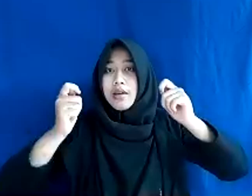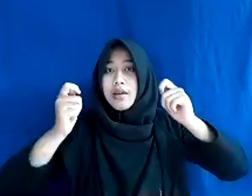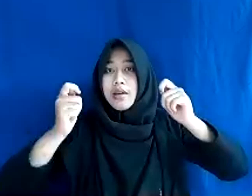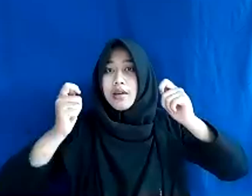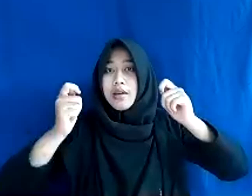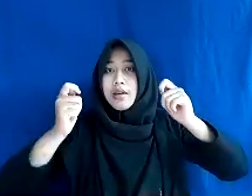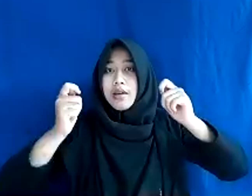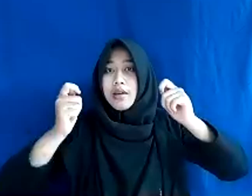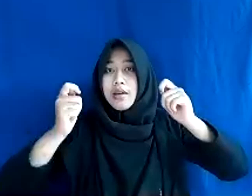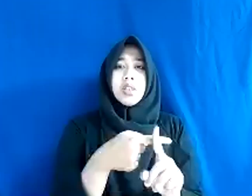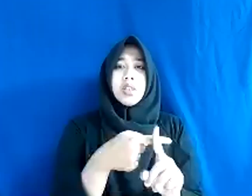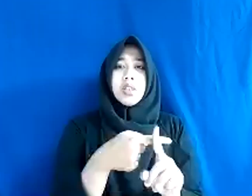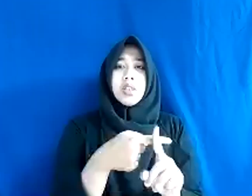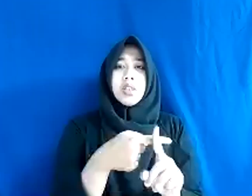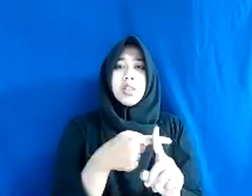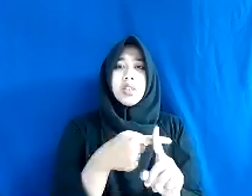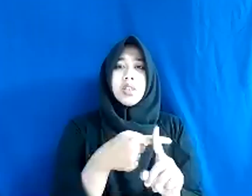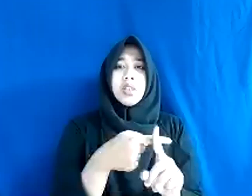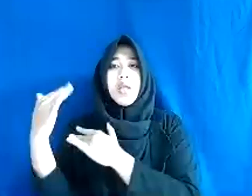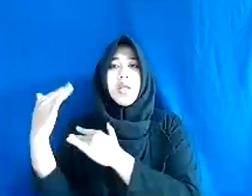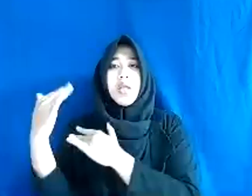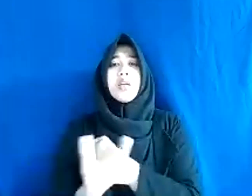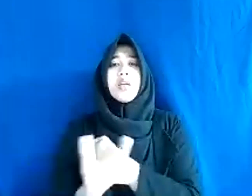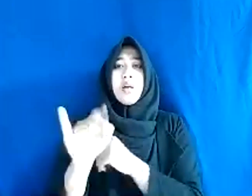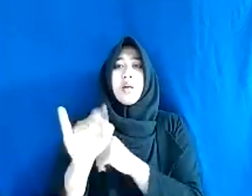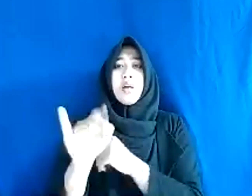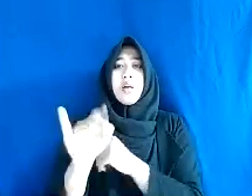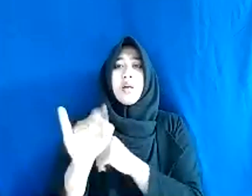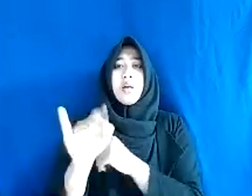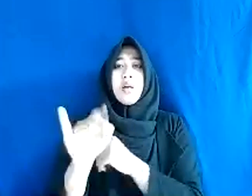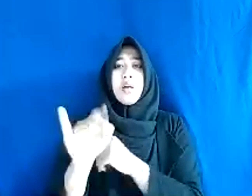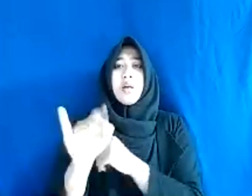misinya dengan masyarakat. Kita sebenarnya memiliki visi yang sama dengan itu